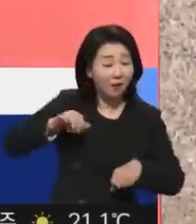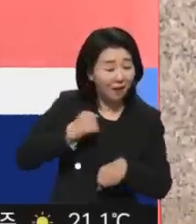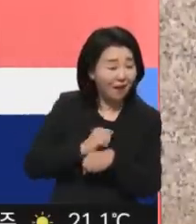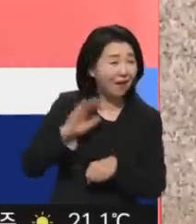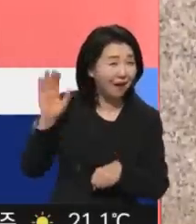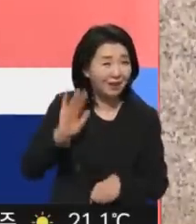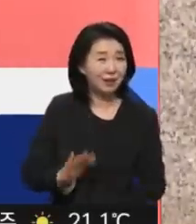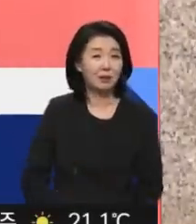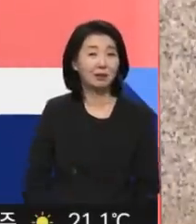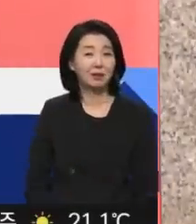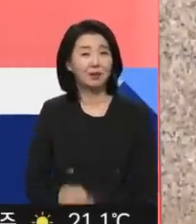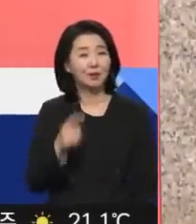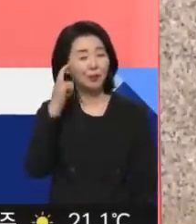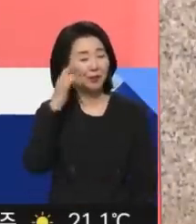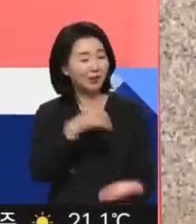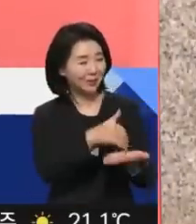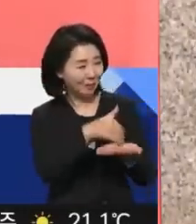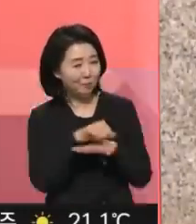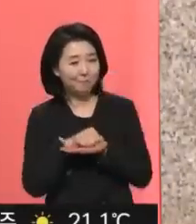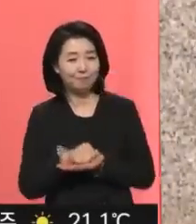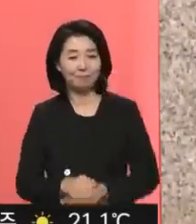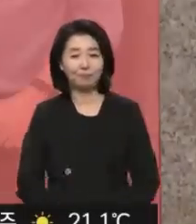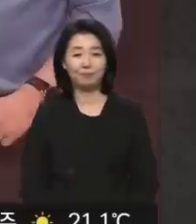여러 의견 중 하나로 잘 참고하겠습니다.